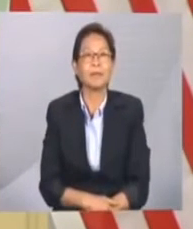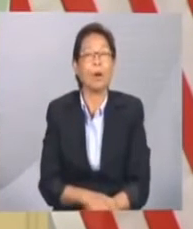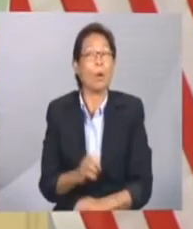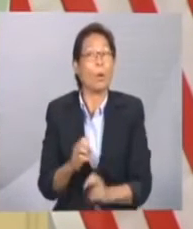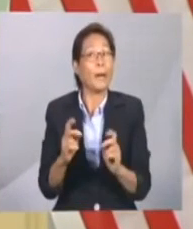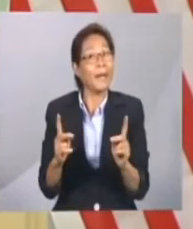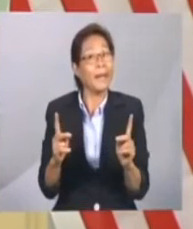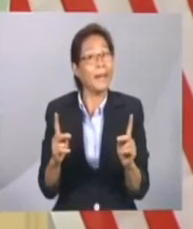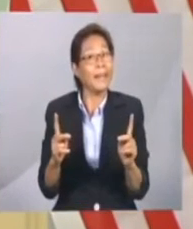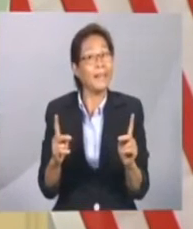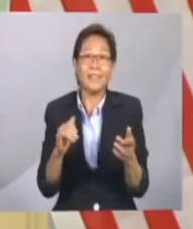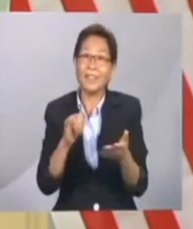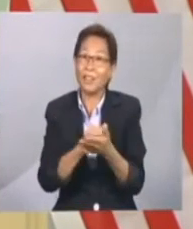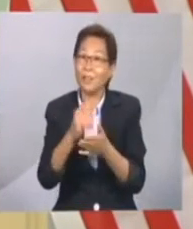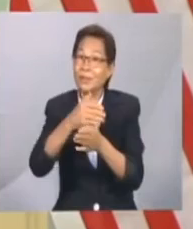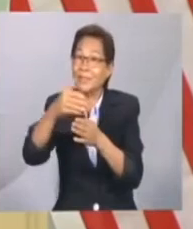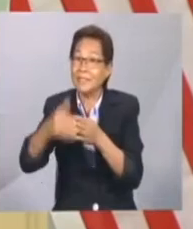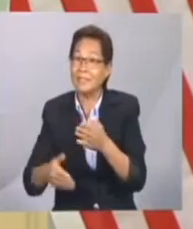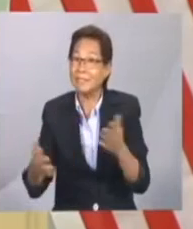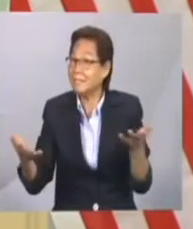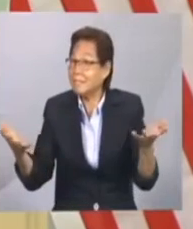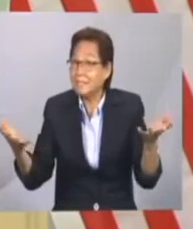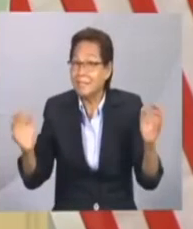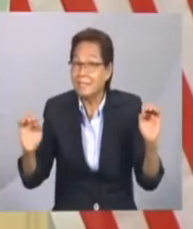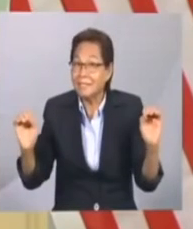Okey. Itu saja.